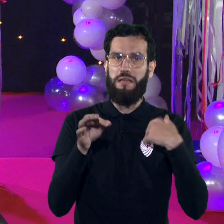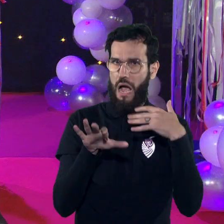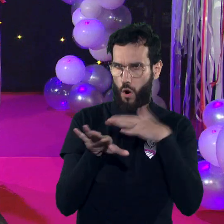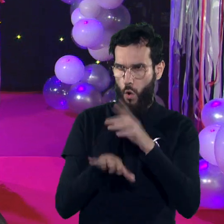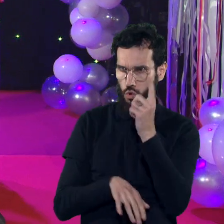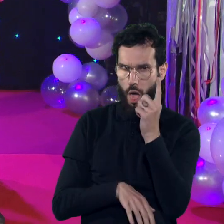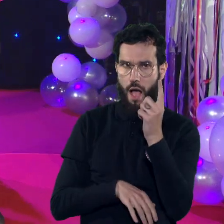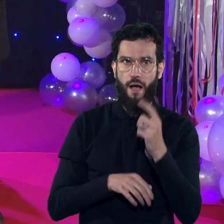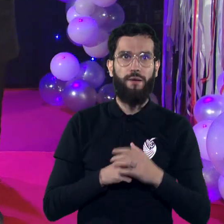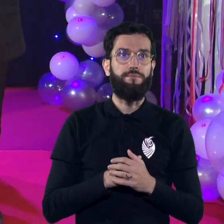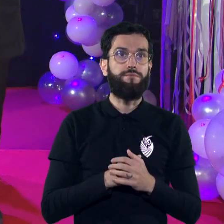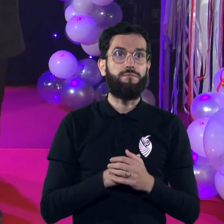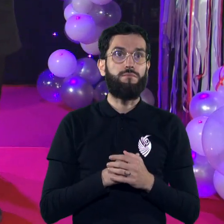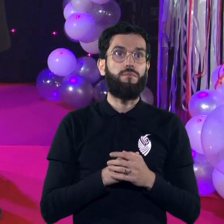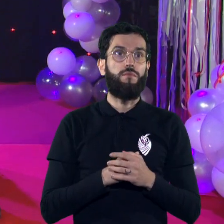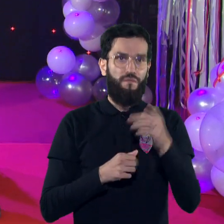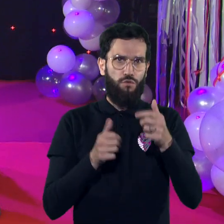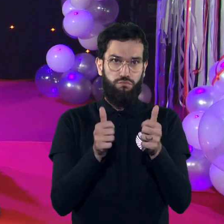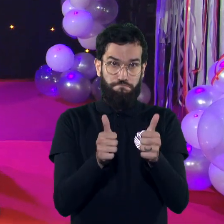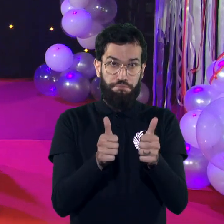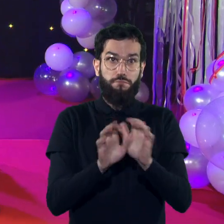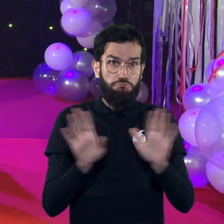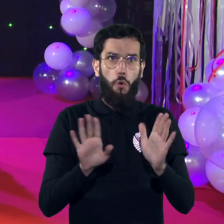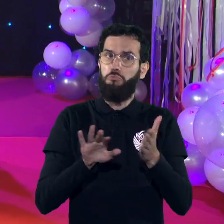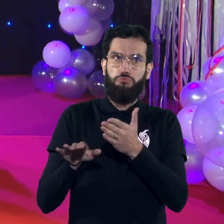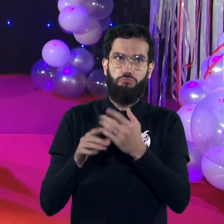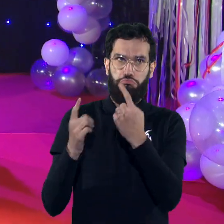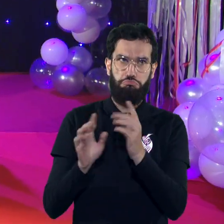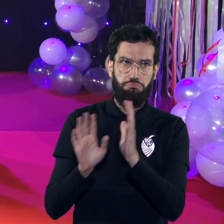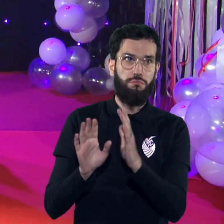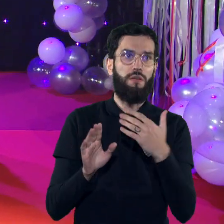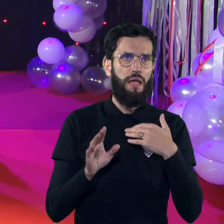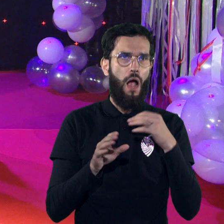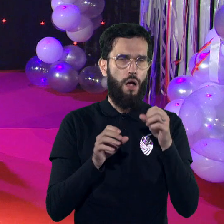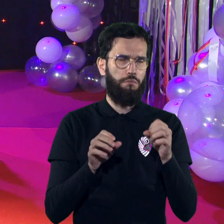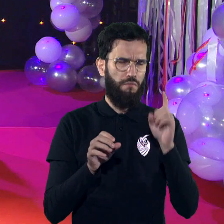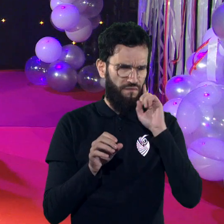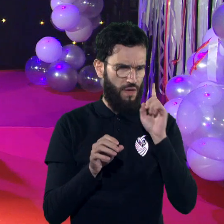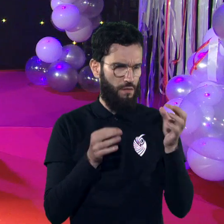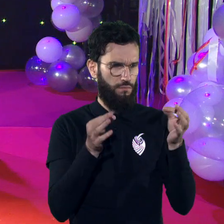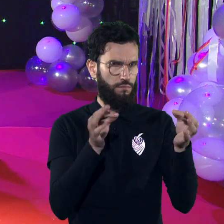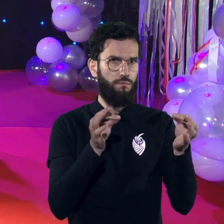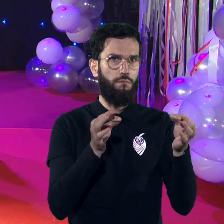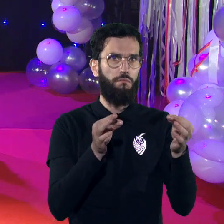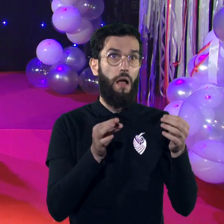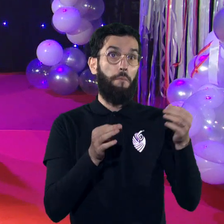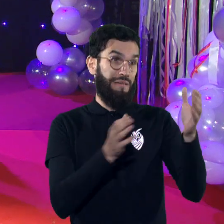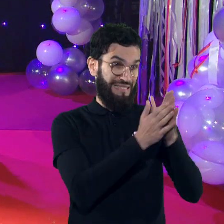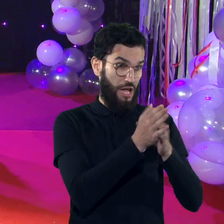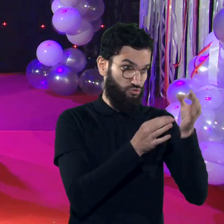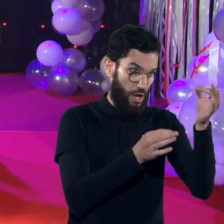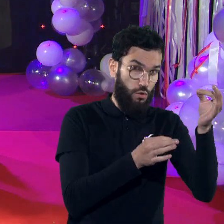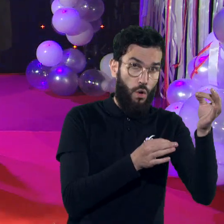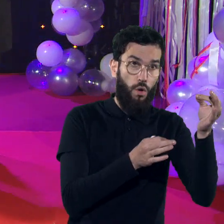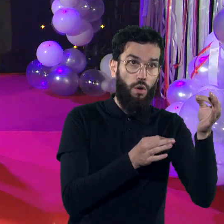budem kontrolovať. Fajn, takže kúzelník tá dostal spútaný a ja konečne budem kúzliť. Inak mňa učili, že každý povraz má jeden začiatok